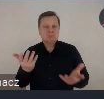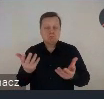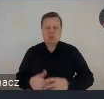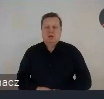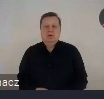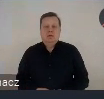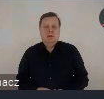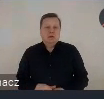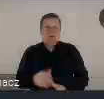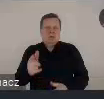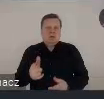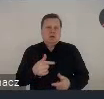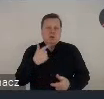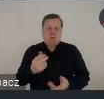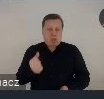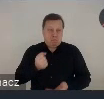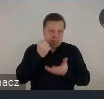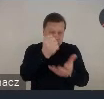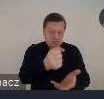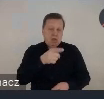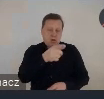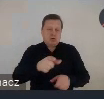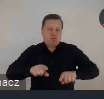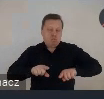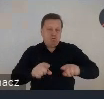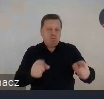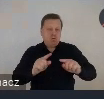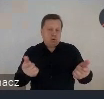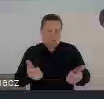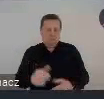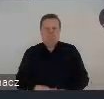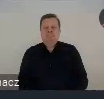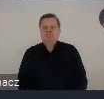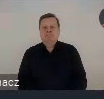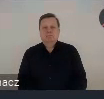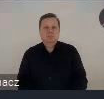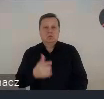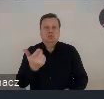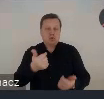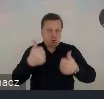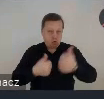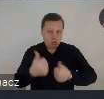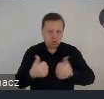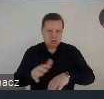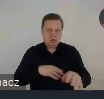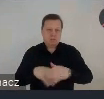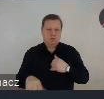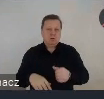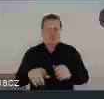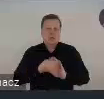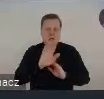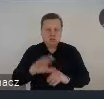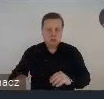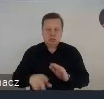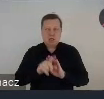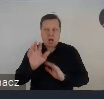działania finansować ze środków z dotacji. Konkursy o zawodach i konkursy zawodowe dla dzieci i